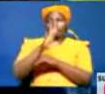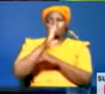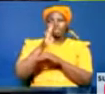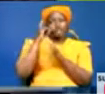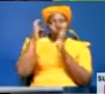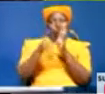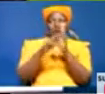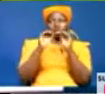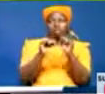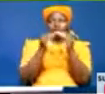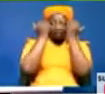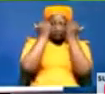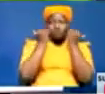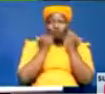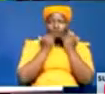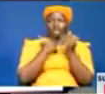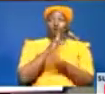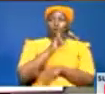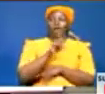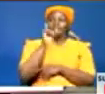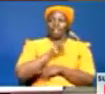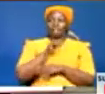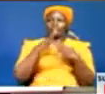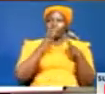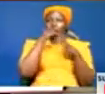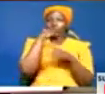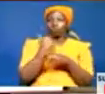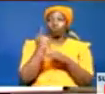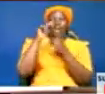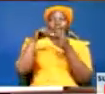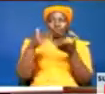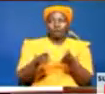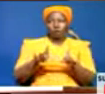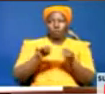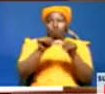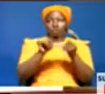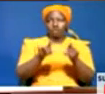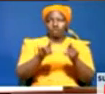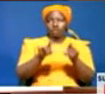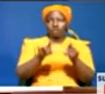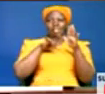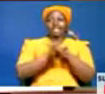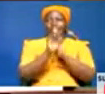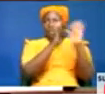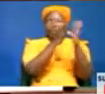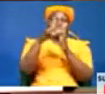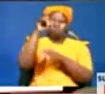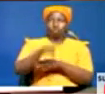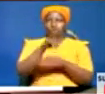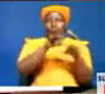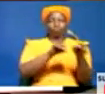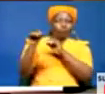Aidha, mahakama hiyo iliagiza kwamba wale ambao bado wanaishi katika msitu huo wanapaswa kuondoka mara moja, huku